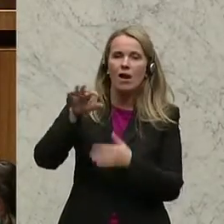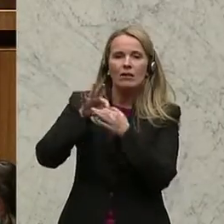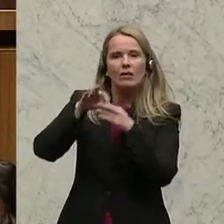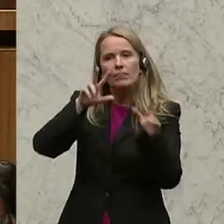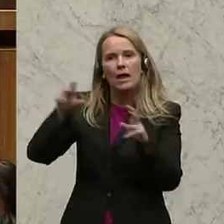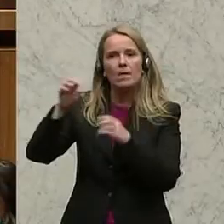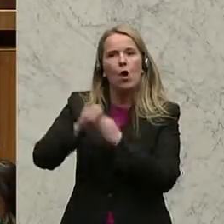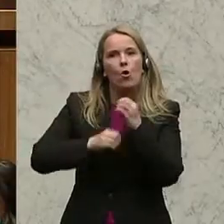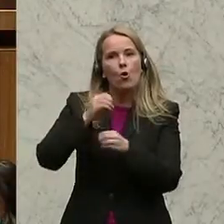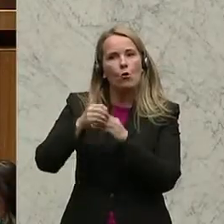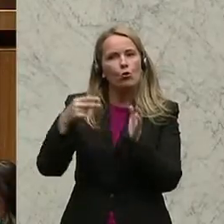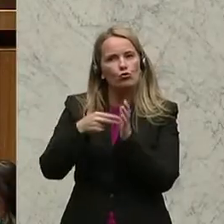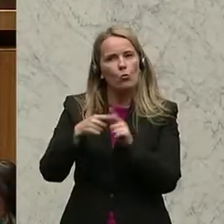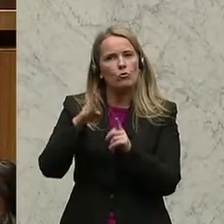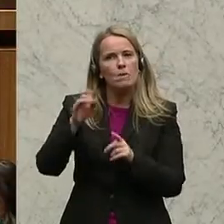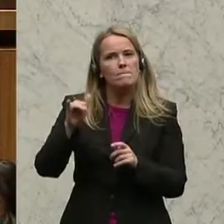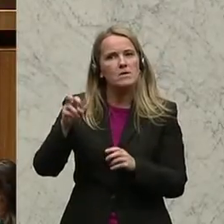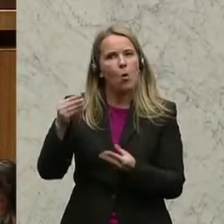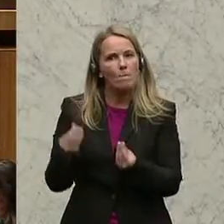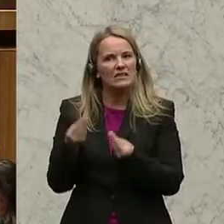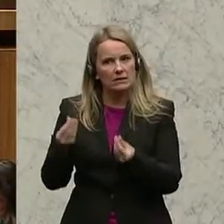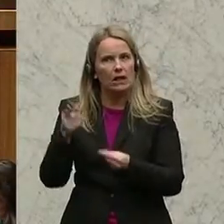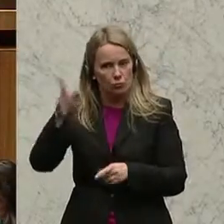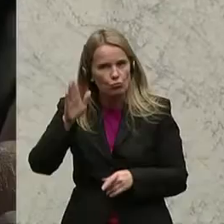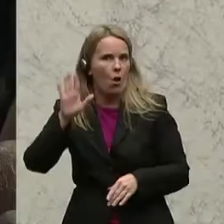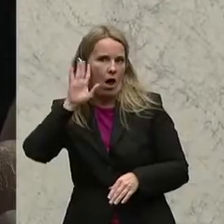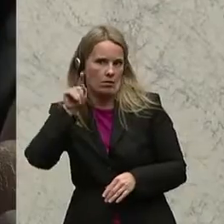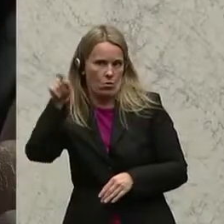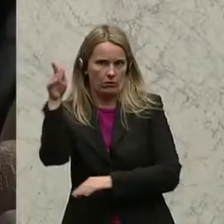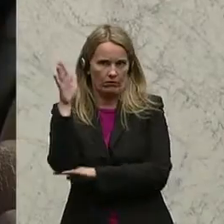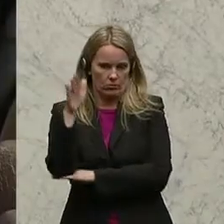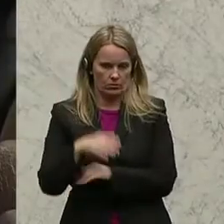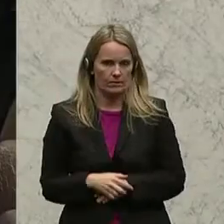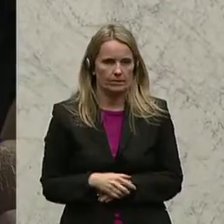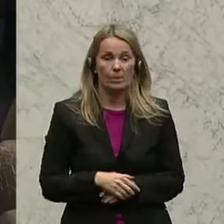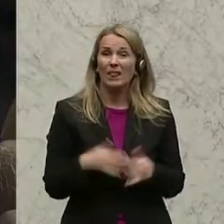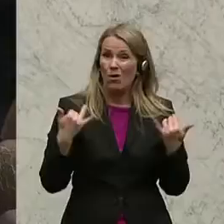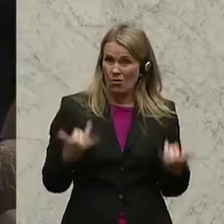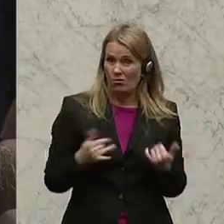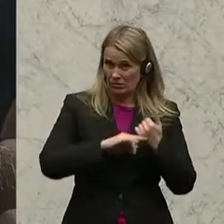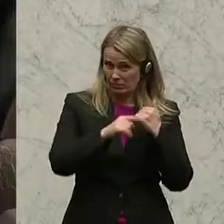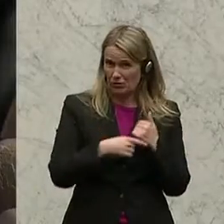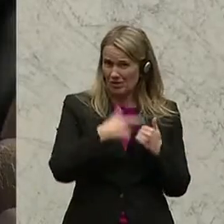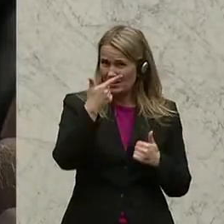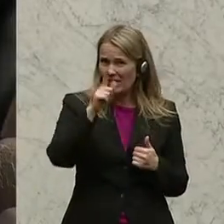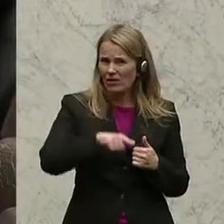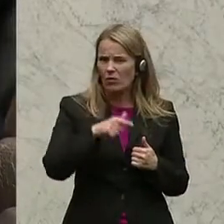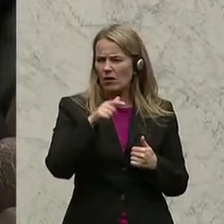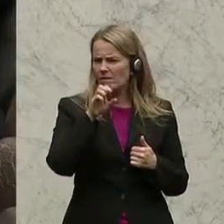und Verwendung von Biomasse einmal anhört. Zum heutigen Budget, diese